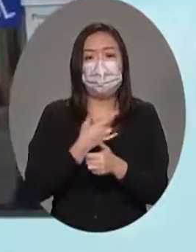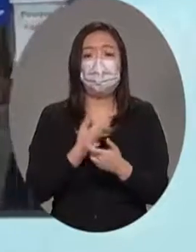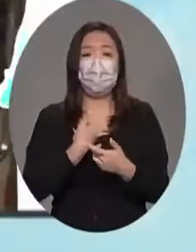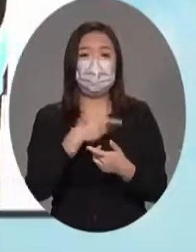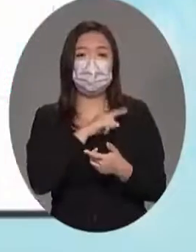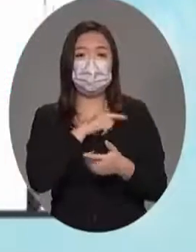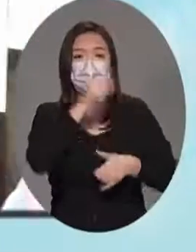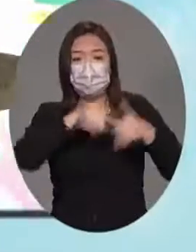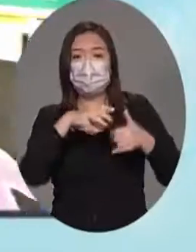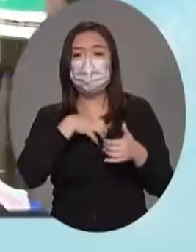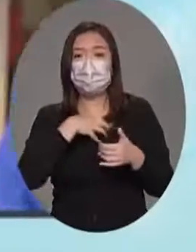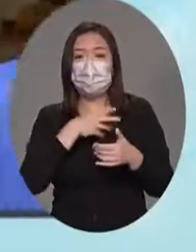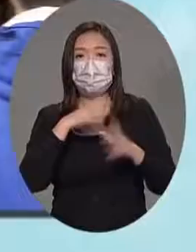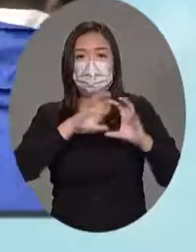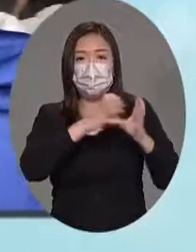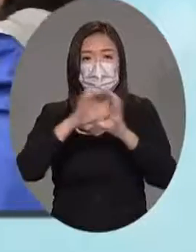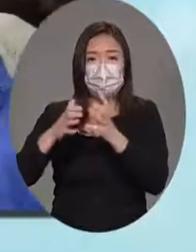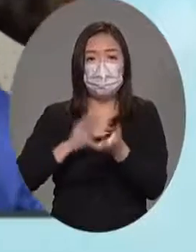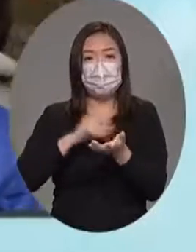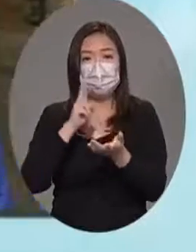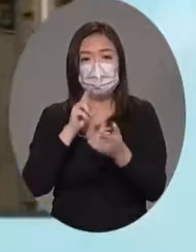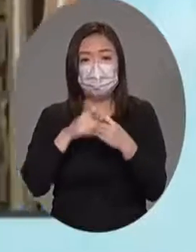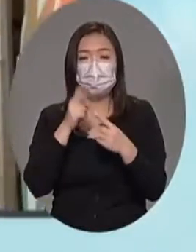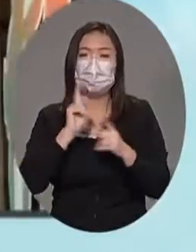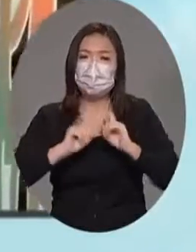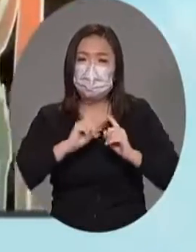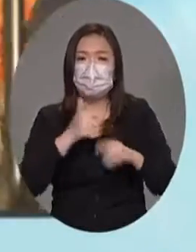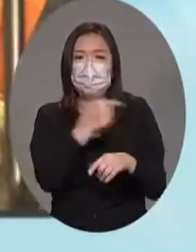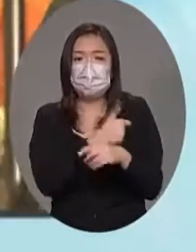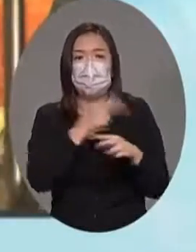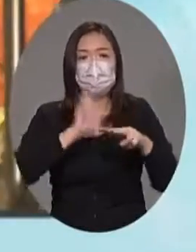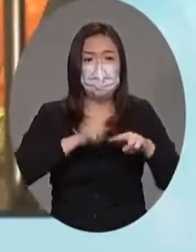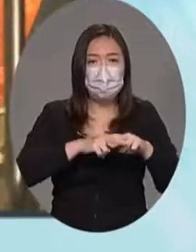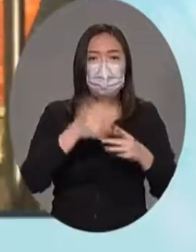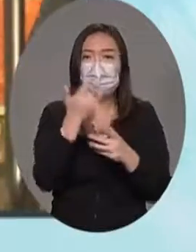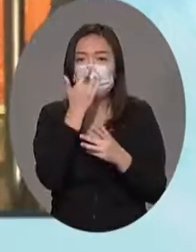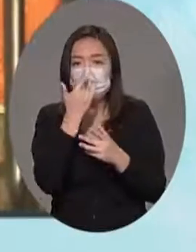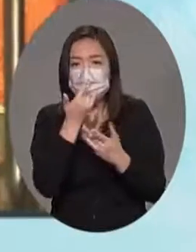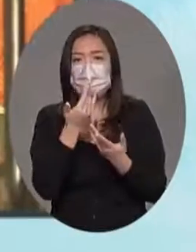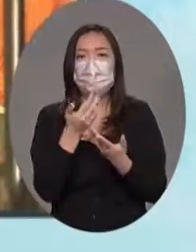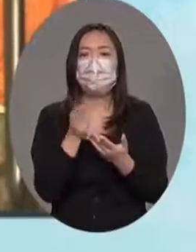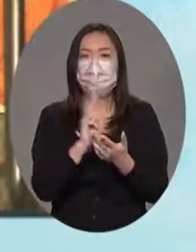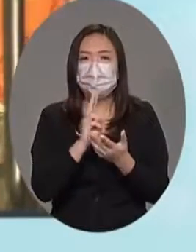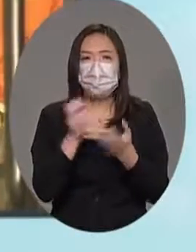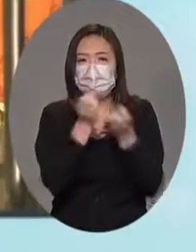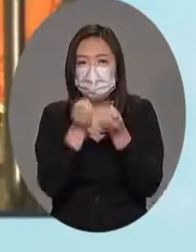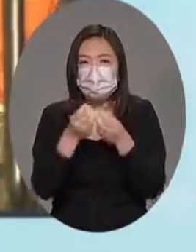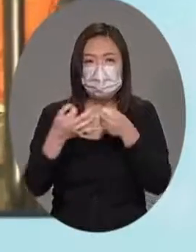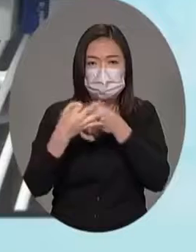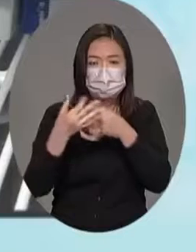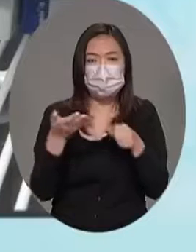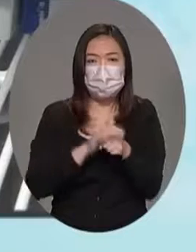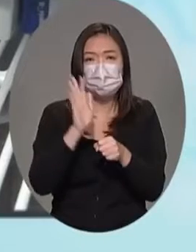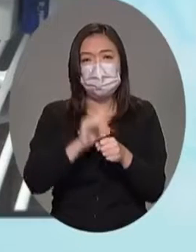覺得，即係呢一批病人其實如果係打科興又好，打復必泰又好咧，都可以傾一傾佢哋打第三針嘅問題